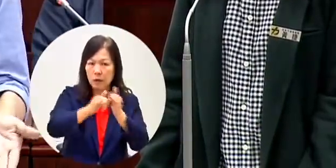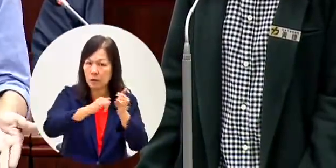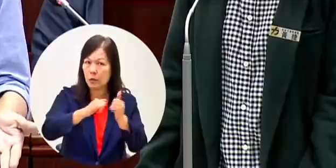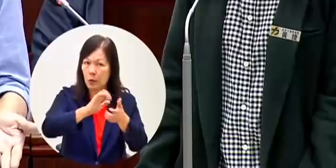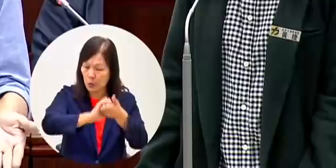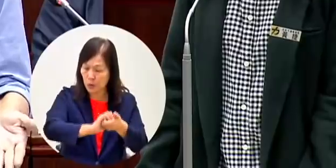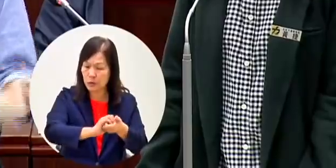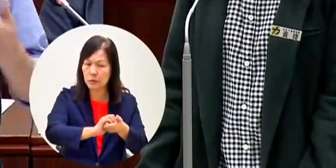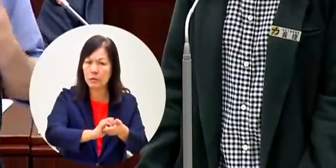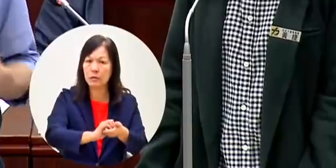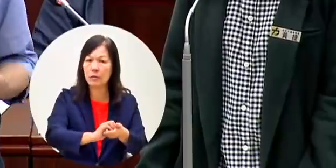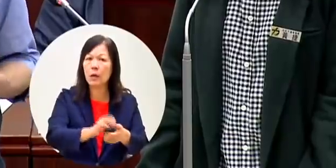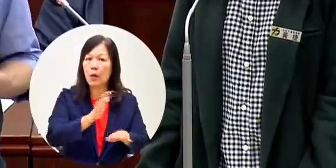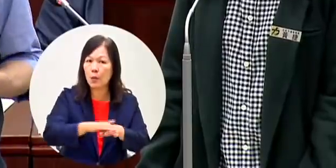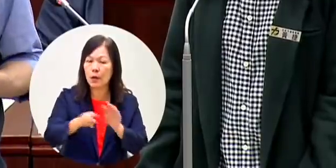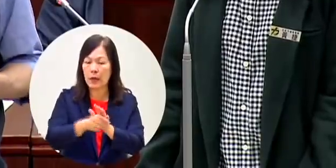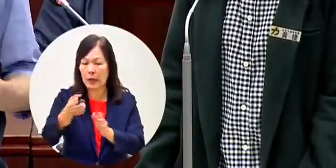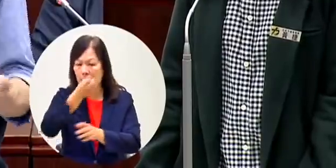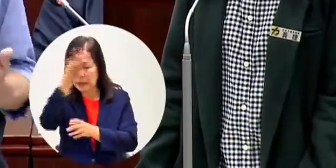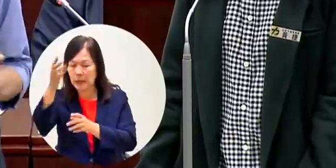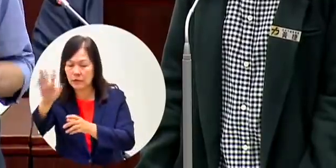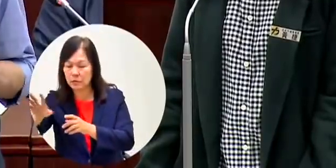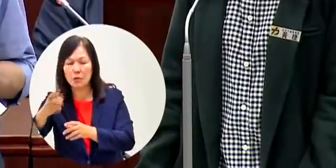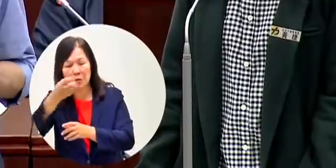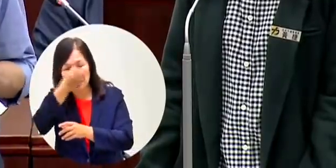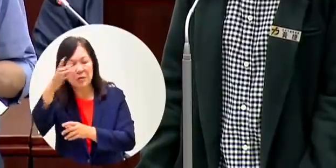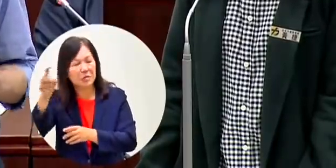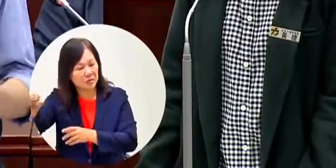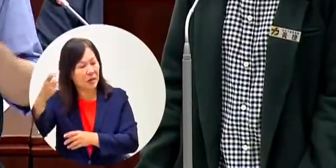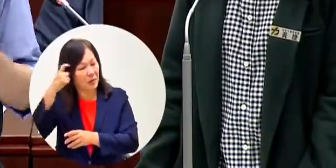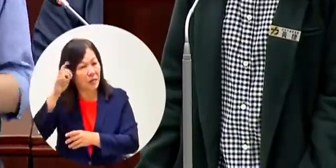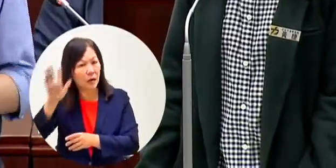年轻人的想法，我自己有小朋友，他未必跟我的